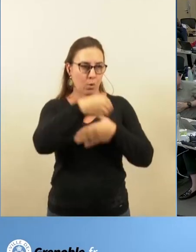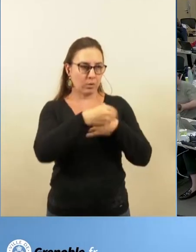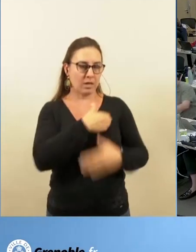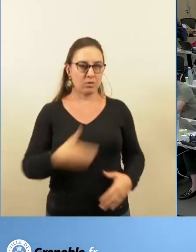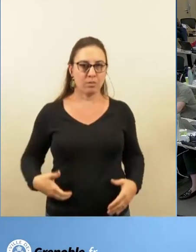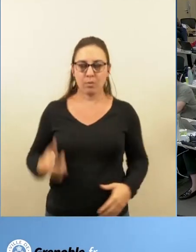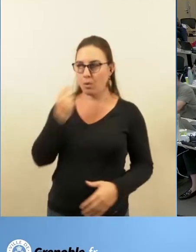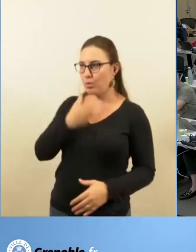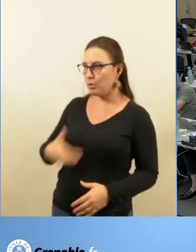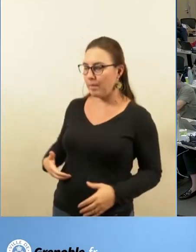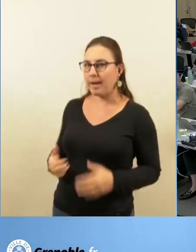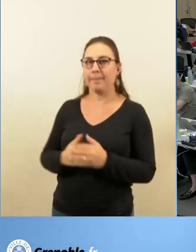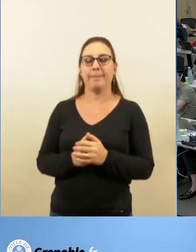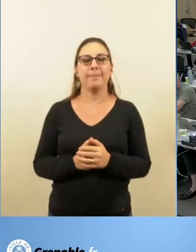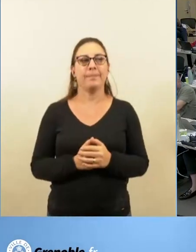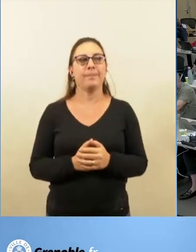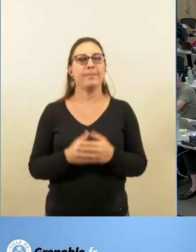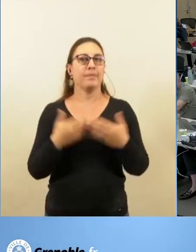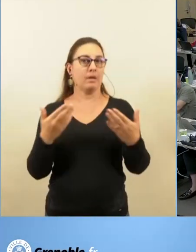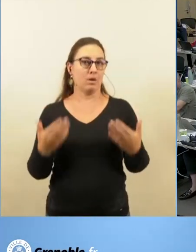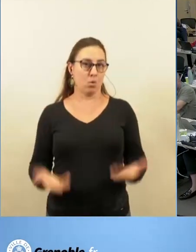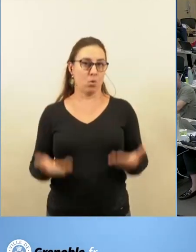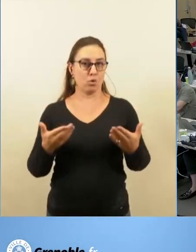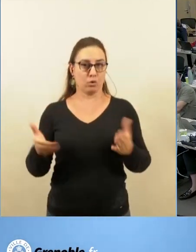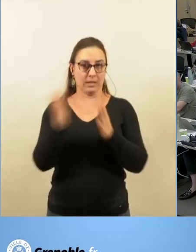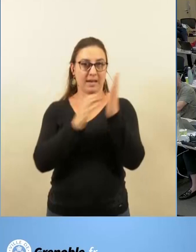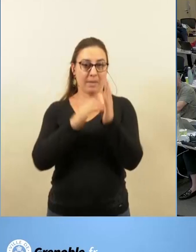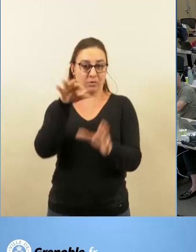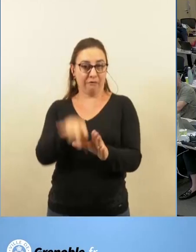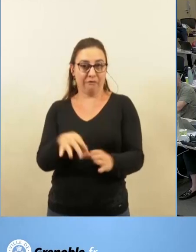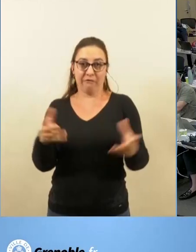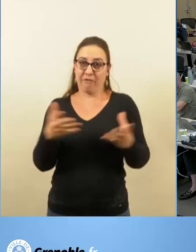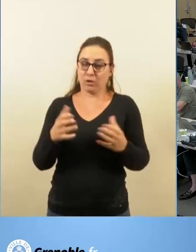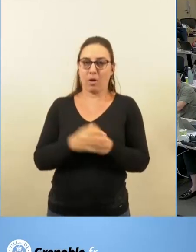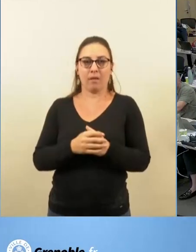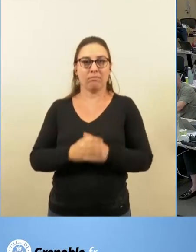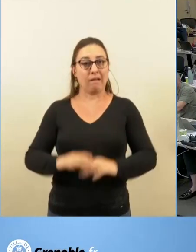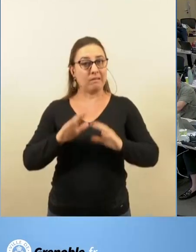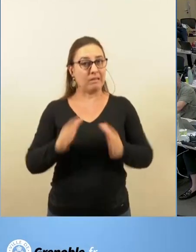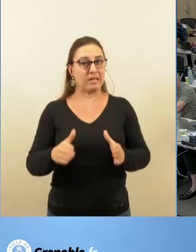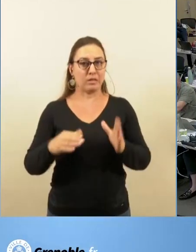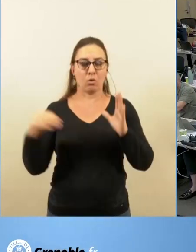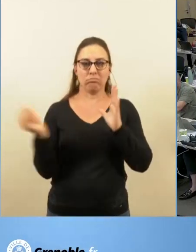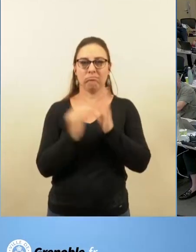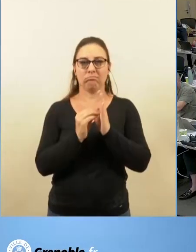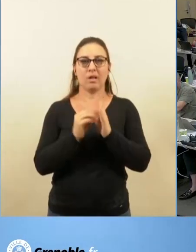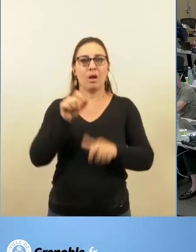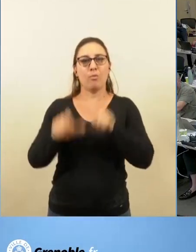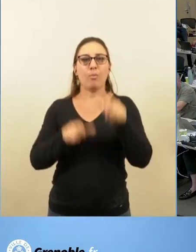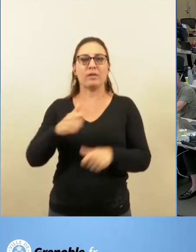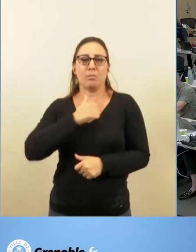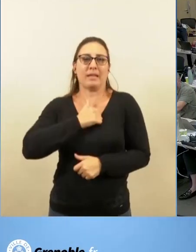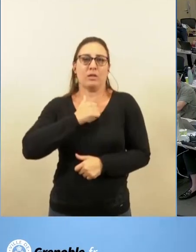municipaux Monsieur le Maire nous avons à nous prononcer aujourd'hui sur le projet d'arrêté de la zone affable émission pour les particuliers que